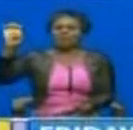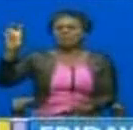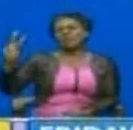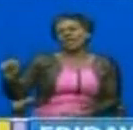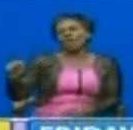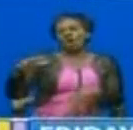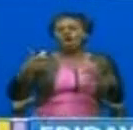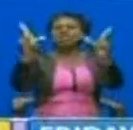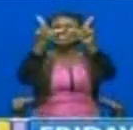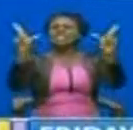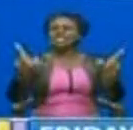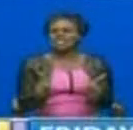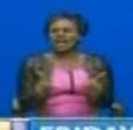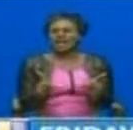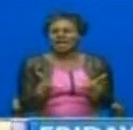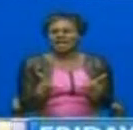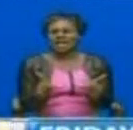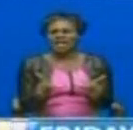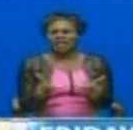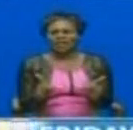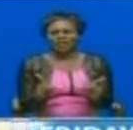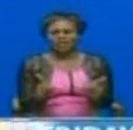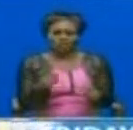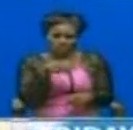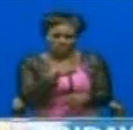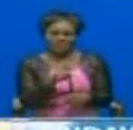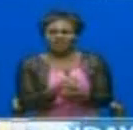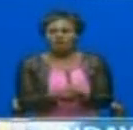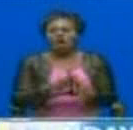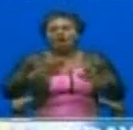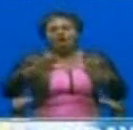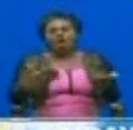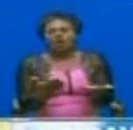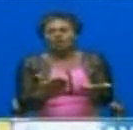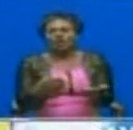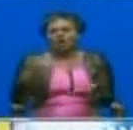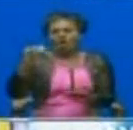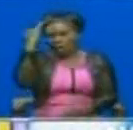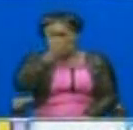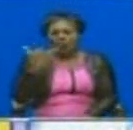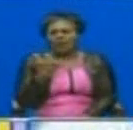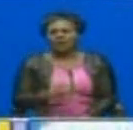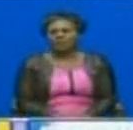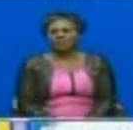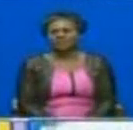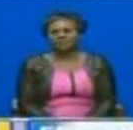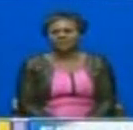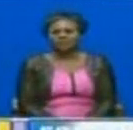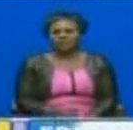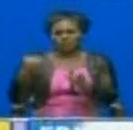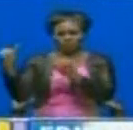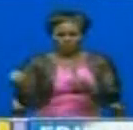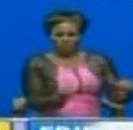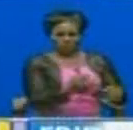na nani Linda? Ule nani anaitwa Linda? Ule. Okay. Ama kwa Kuara. Kwa Kuara. Kwa hivyo mtakuwa mnamtaji introduce